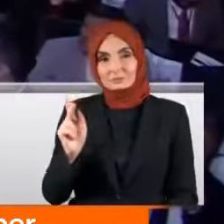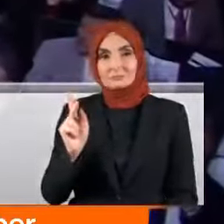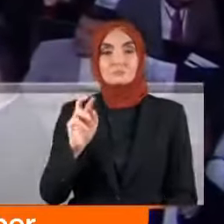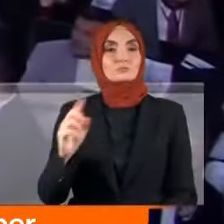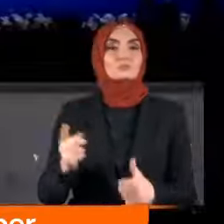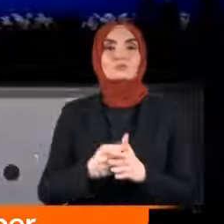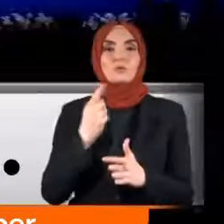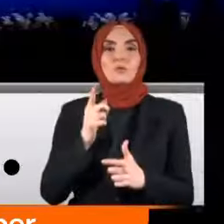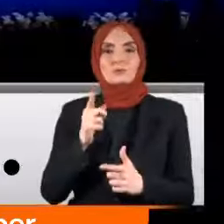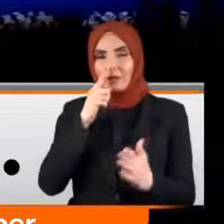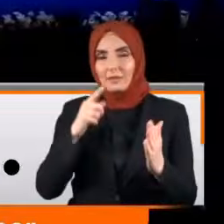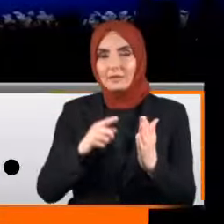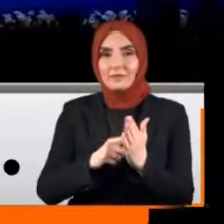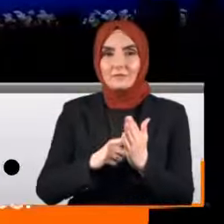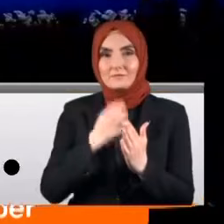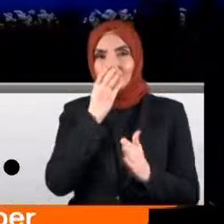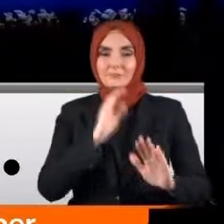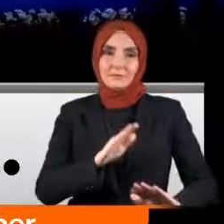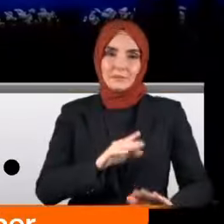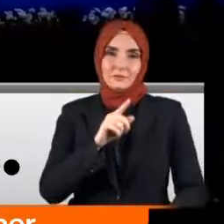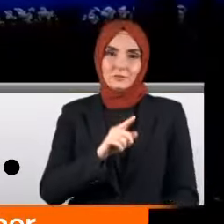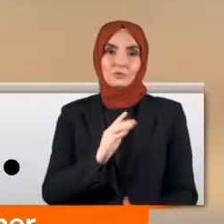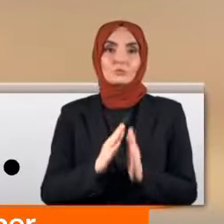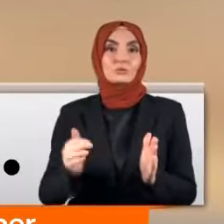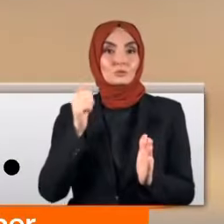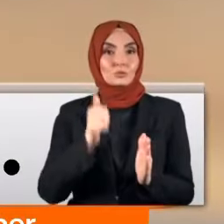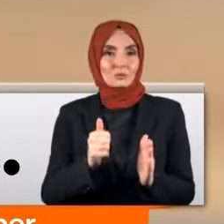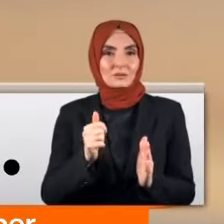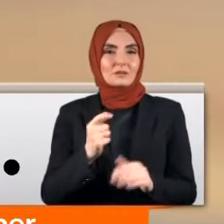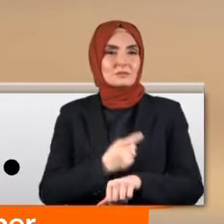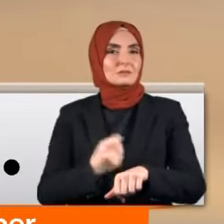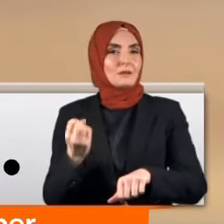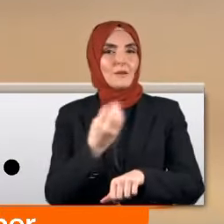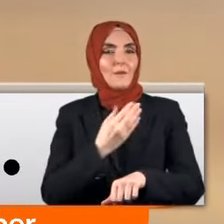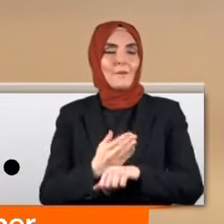kilitlendi. Altınok büyük güne saatler öncesinden hazırdı.